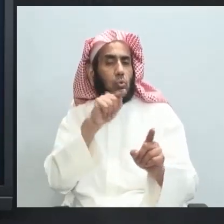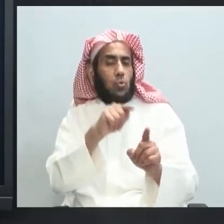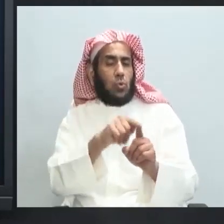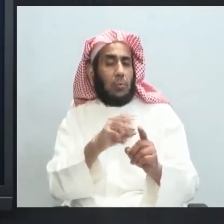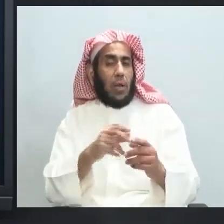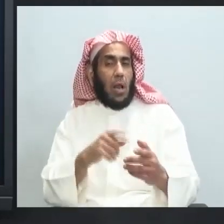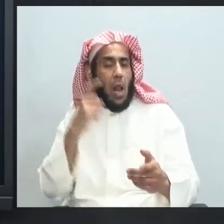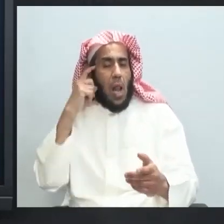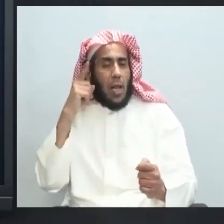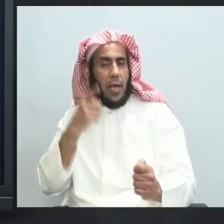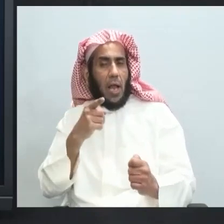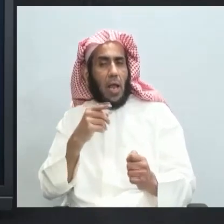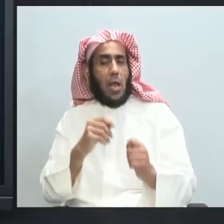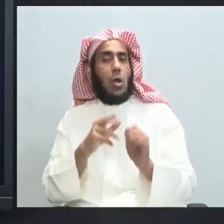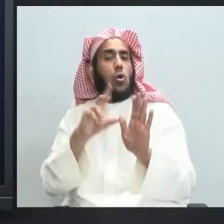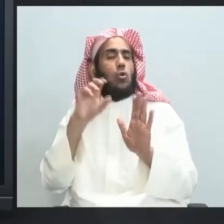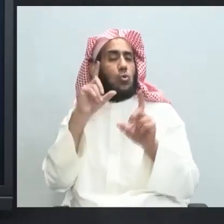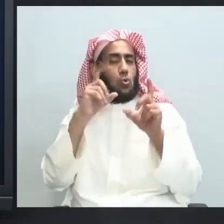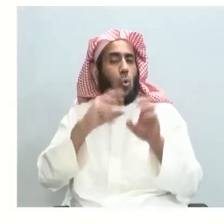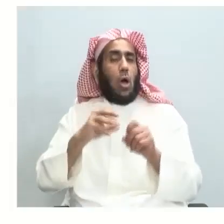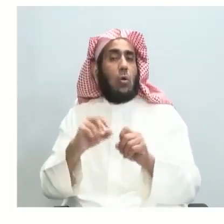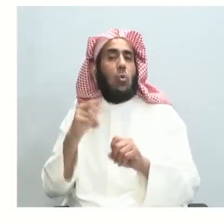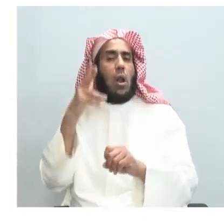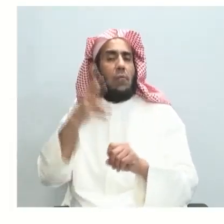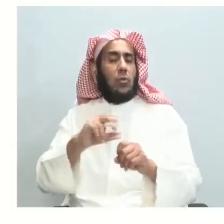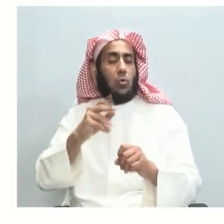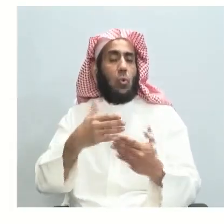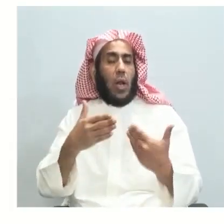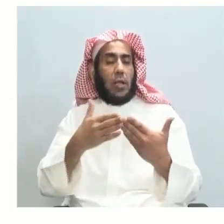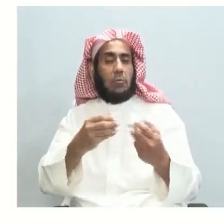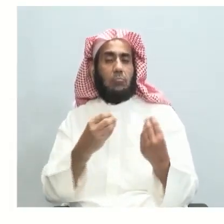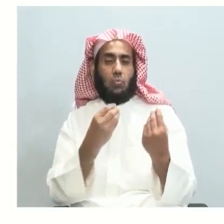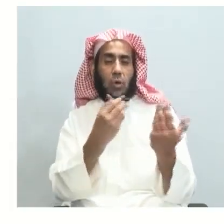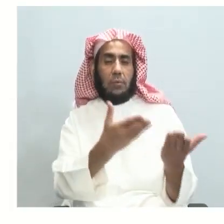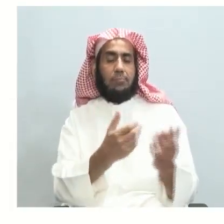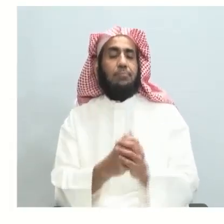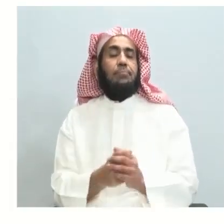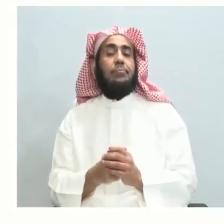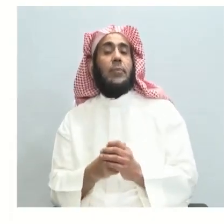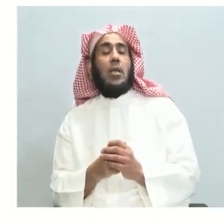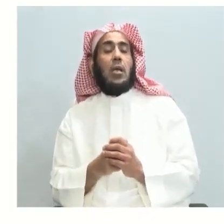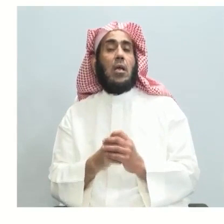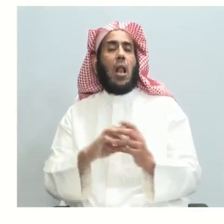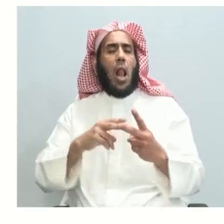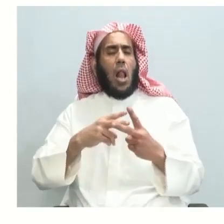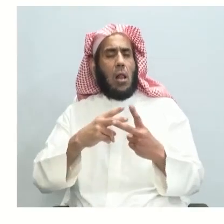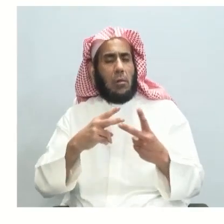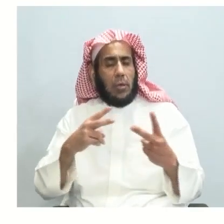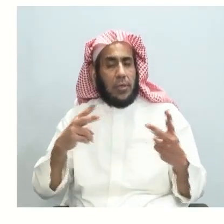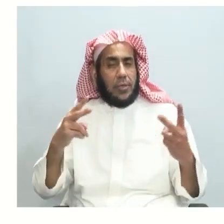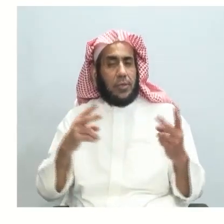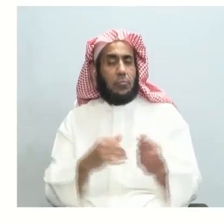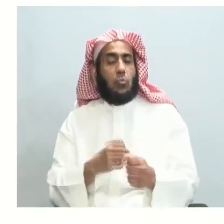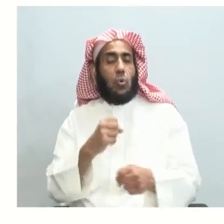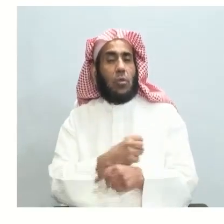من خلال اقناعه في الصور والفيديو والخدمات التي تقدم ذكرنا العديد من الامور التي بامكاننا